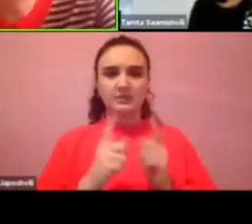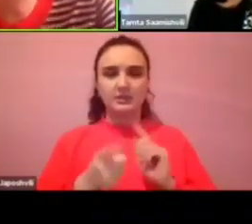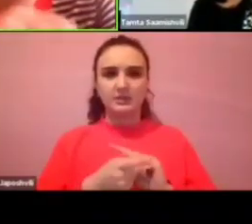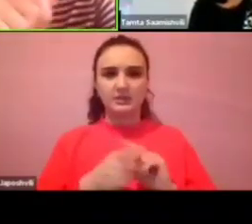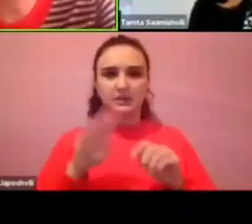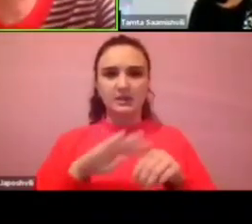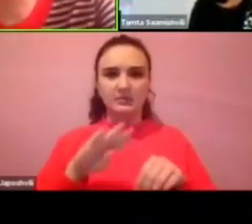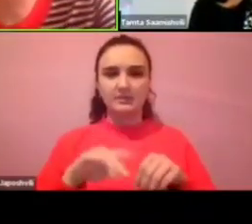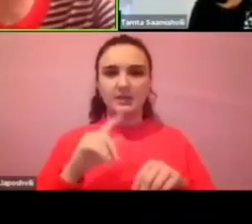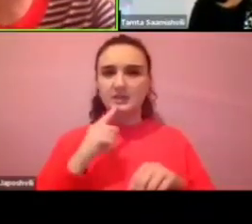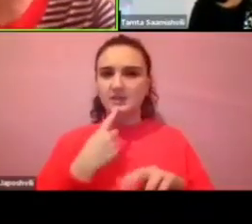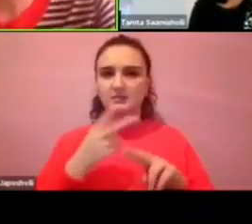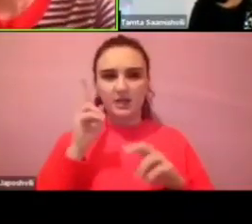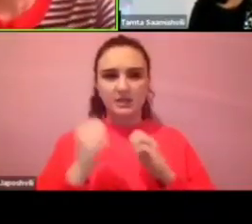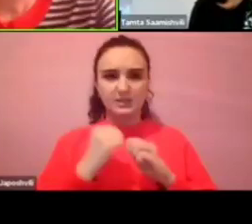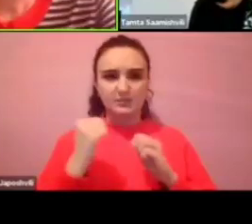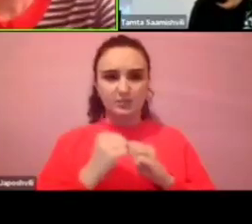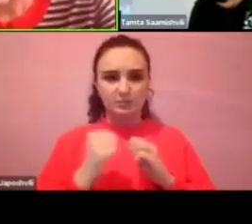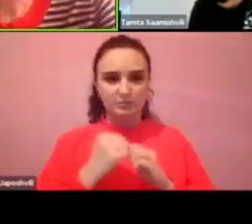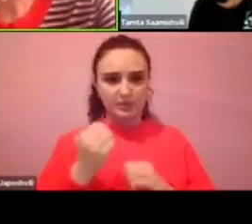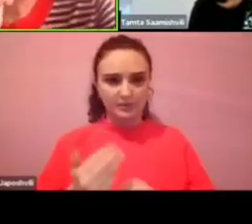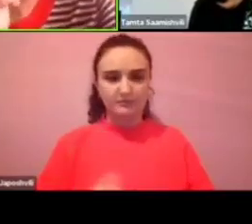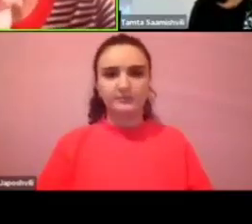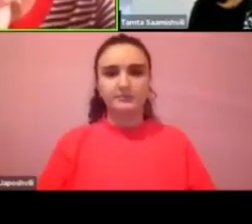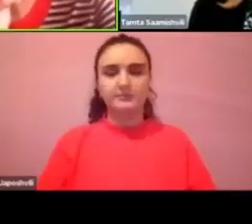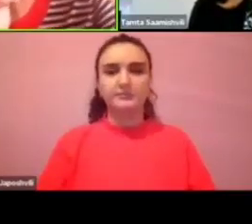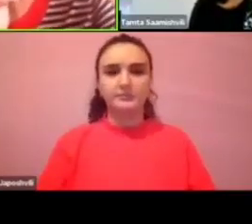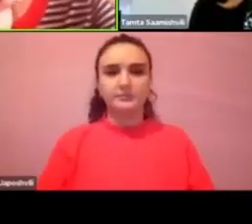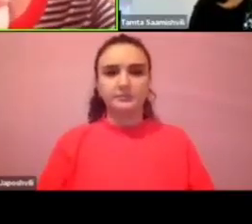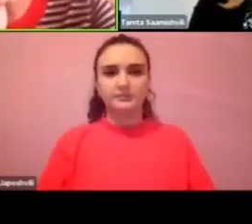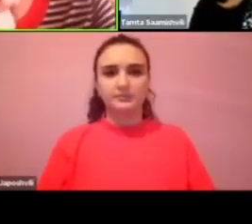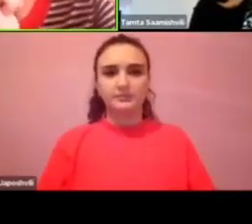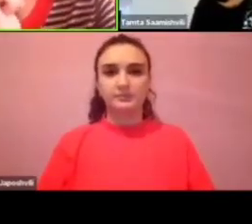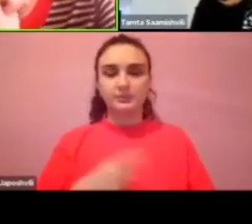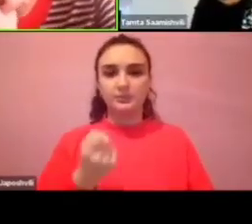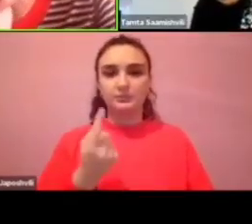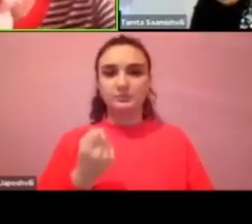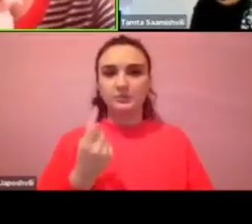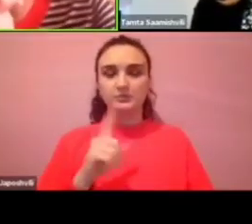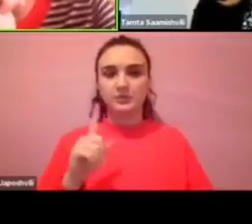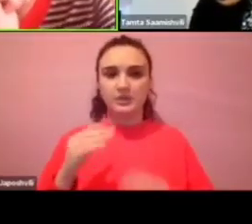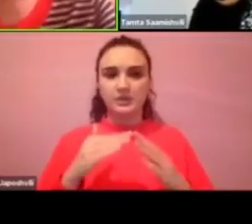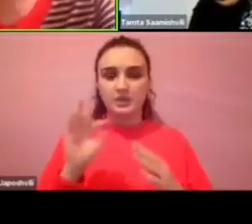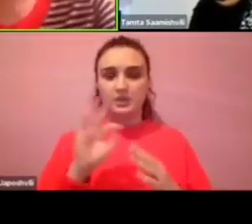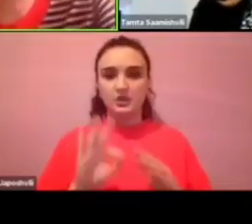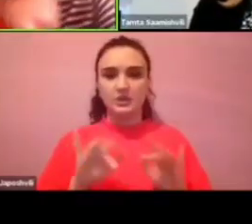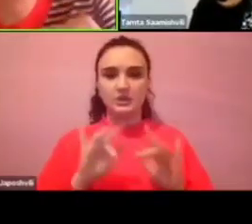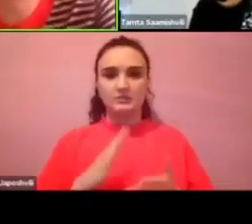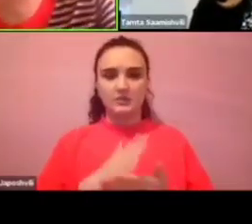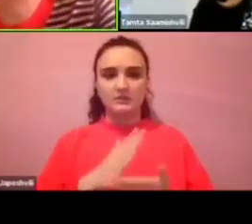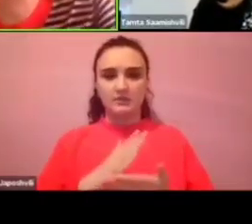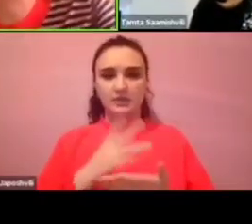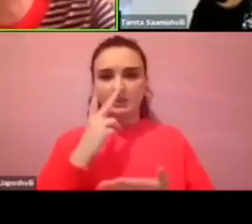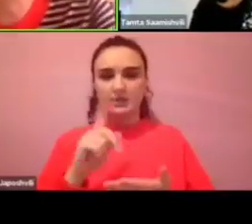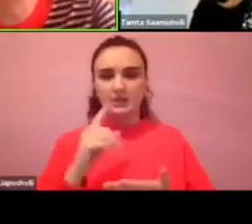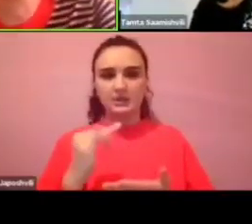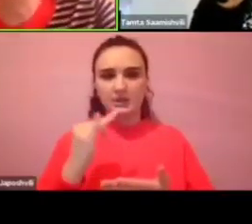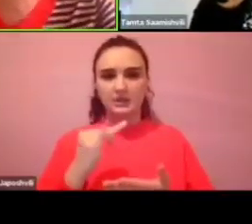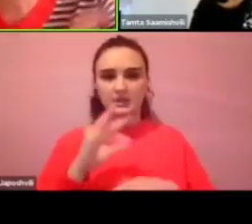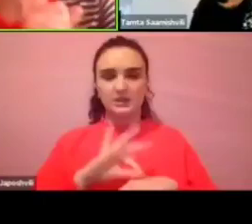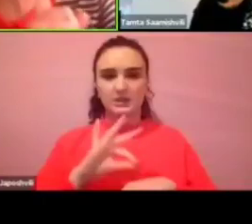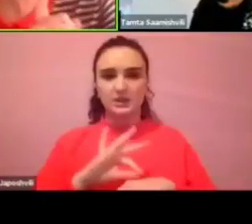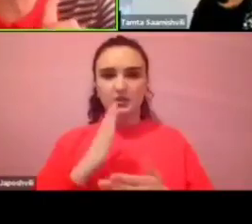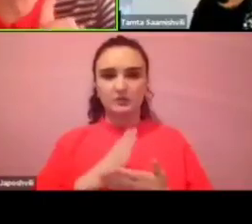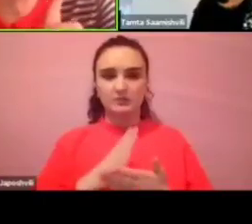დეფეკაციის გაძნელება, ყაბზობა, ხო? თურმე რა ხდება? ხშირად საქმე გვაქვს ეგრეთ წოდებულ, ნახეთ რა საინტერესო სინდრომი